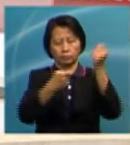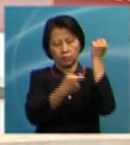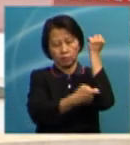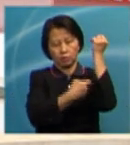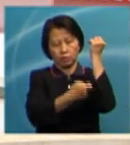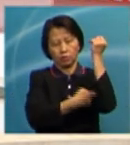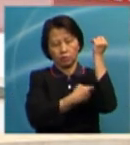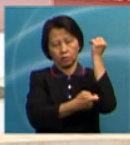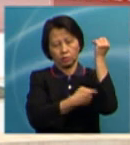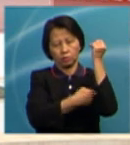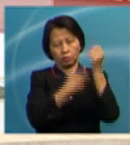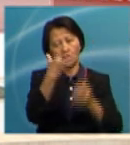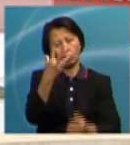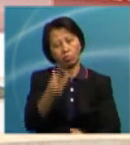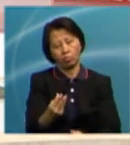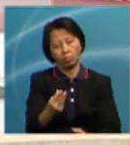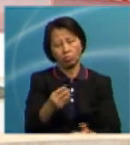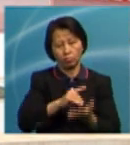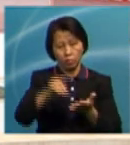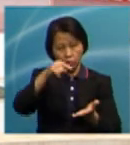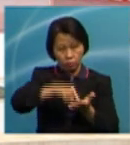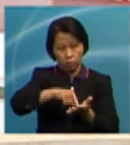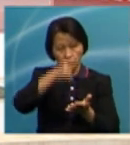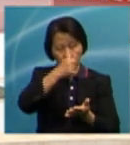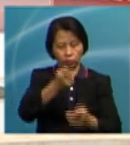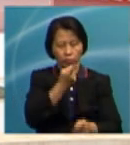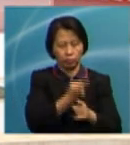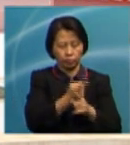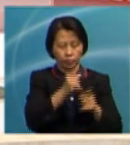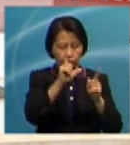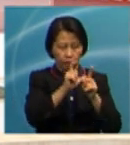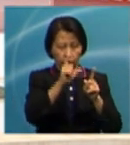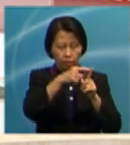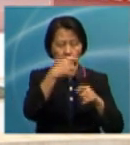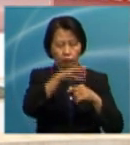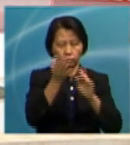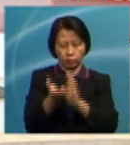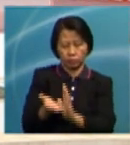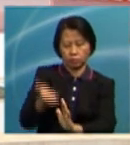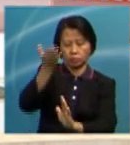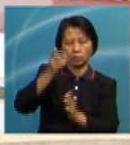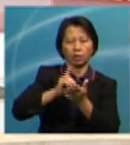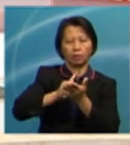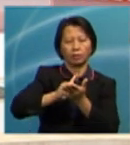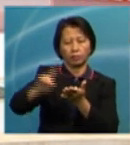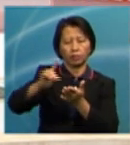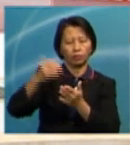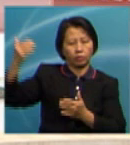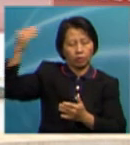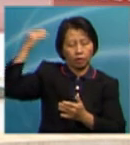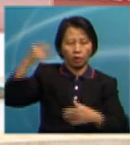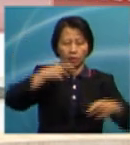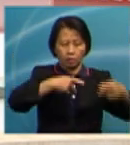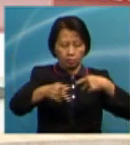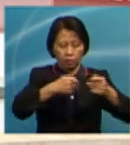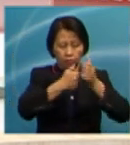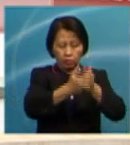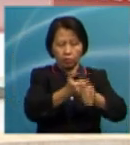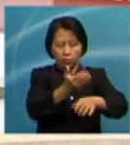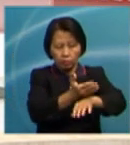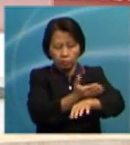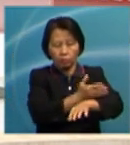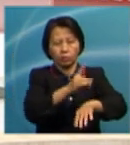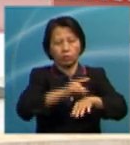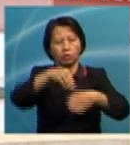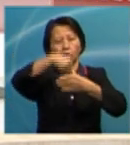pula dijangka merosut minggu ini berikutan pembetulan teknikal selepas kenaikan Minggu lalu pasaran dijangka mengikut perkembangan